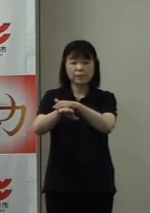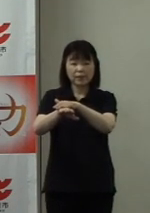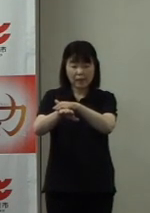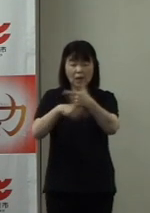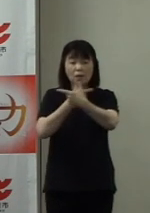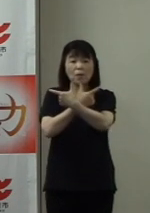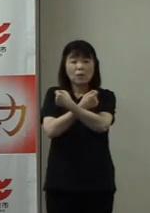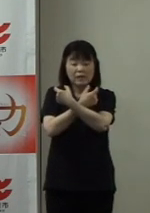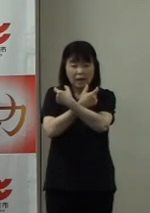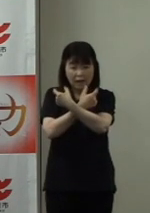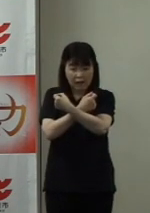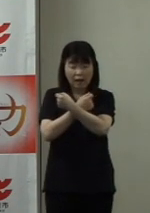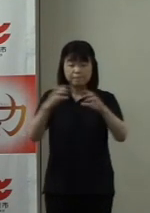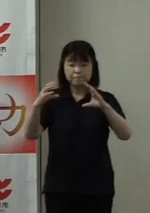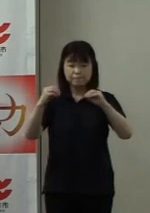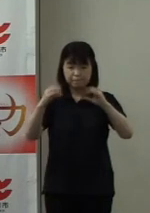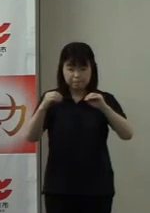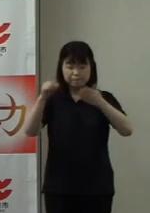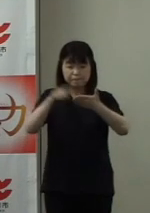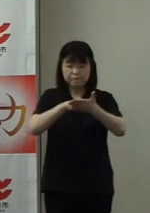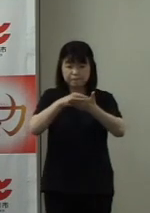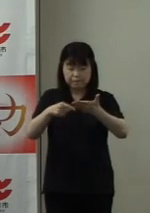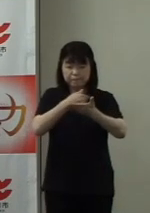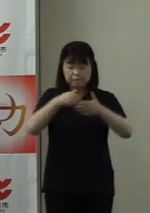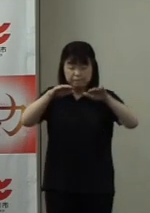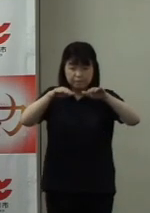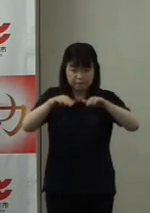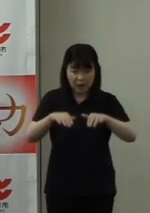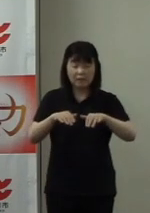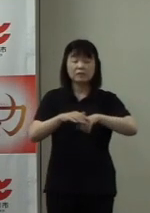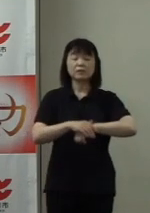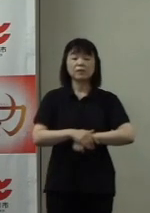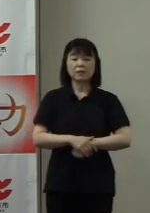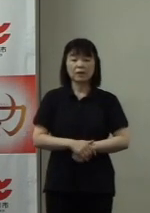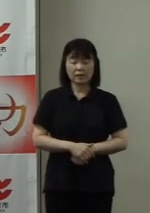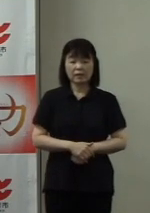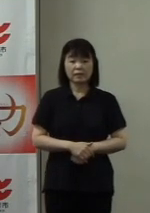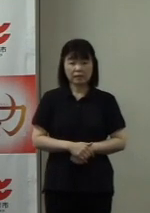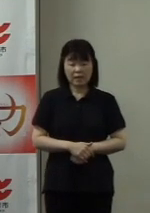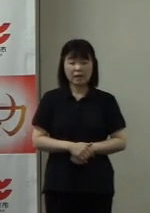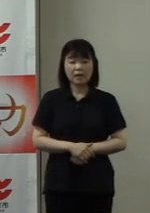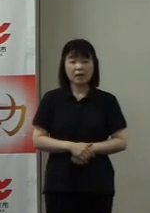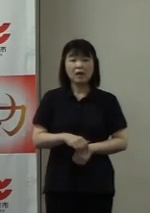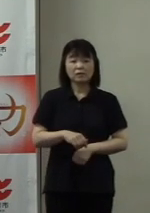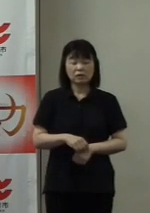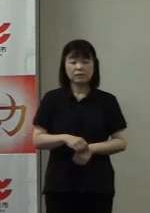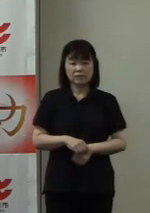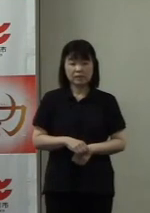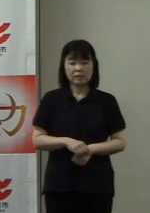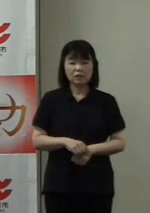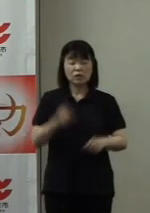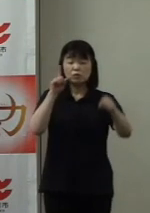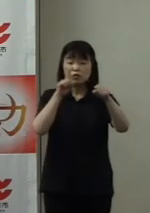お互いの理解ができたということでありまして、実際それに向けた、不動産鑑定の評価額